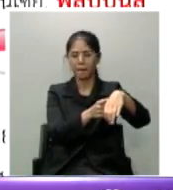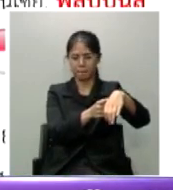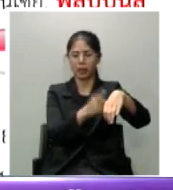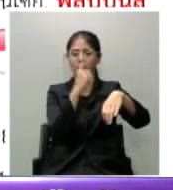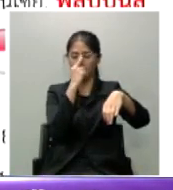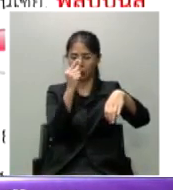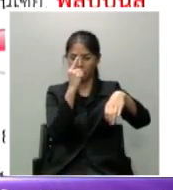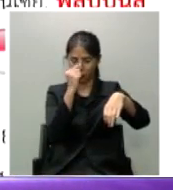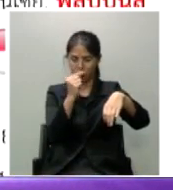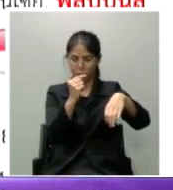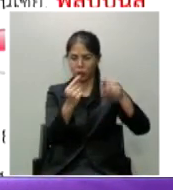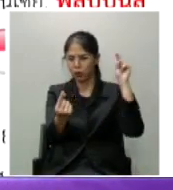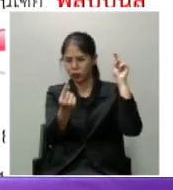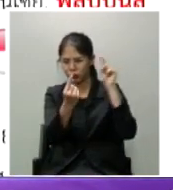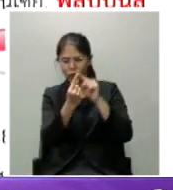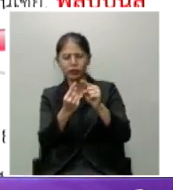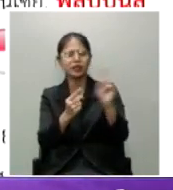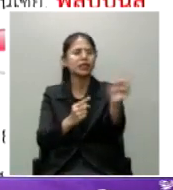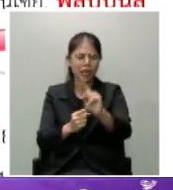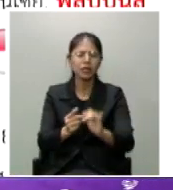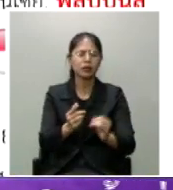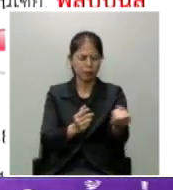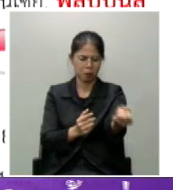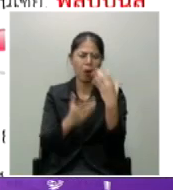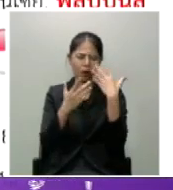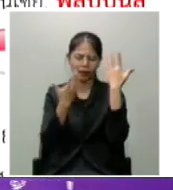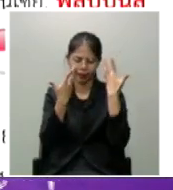ติตั้งที่ไหนจดที่เบนที่ไหนท่านว่ามาแล้วถูกต้อง